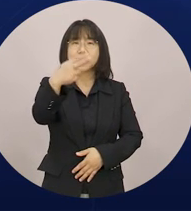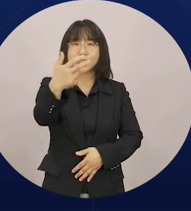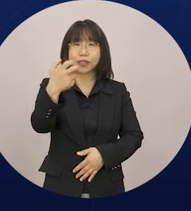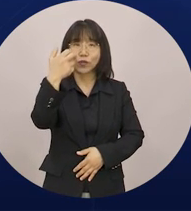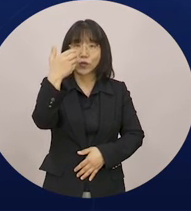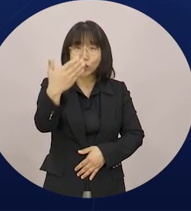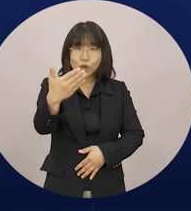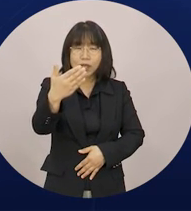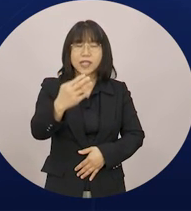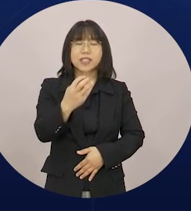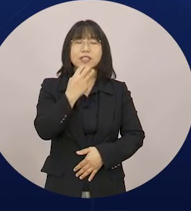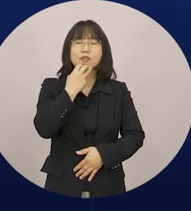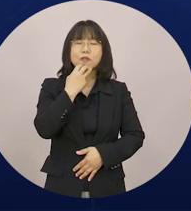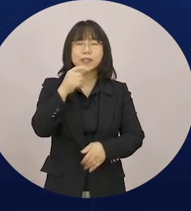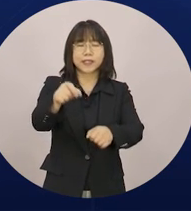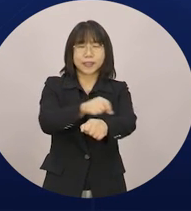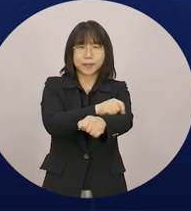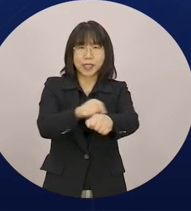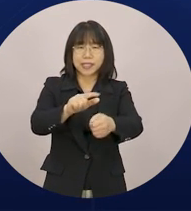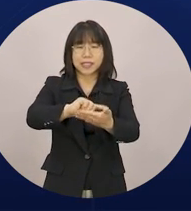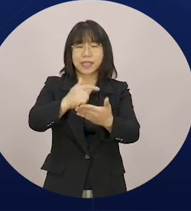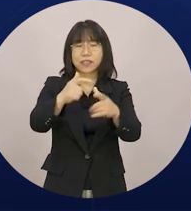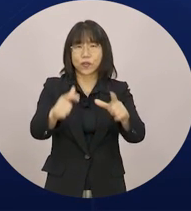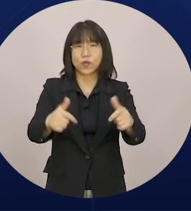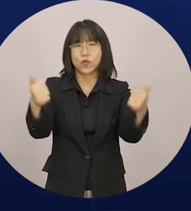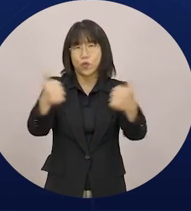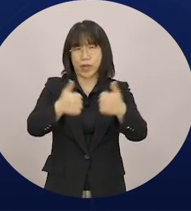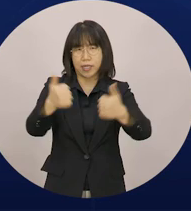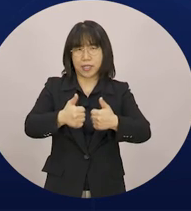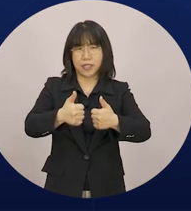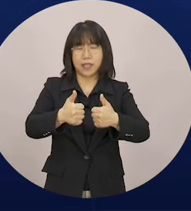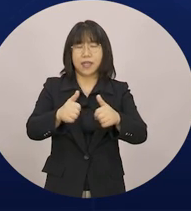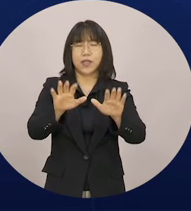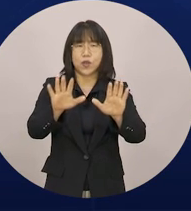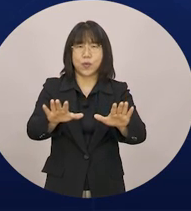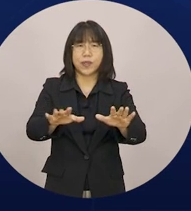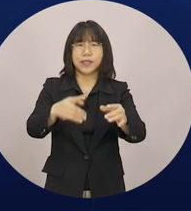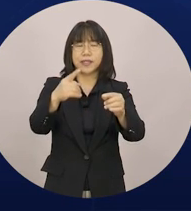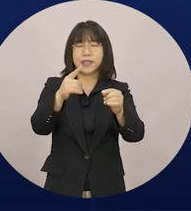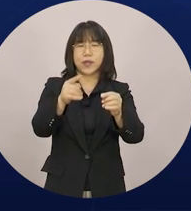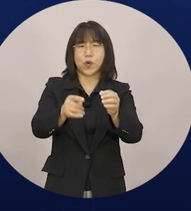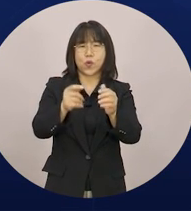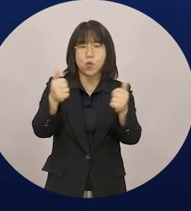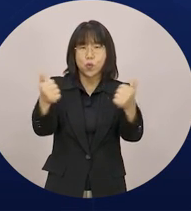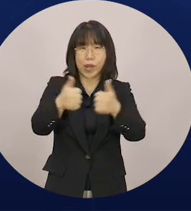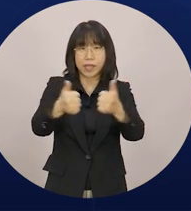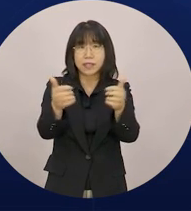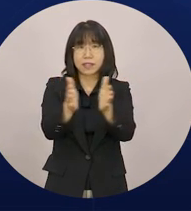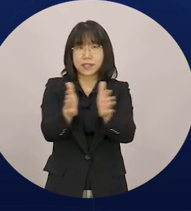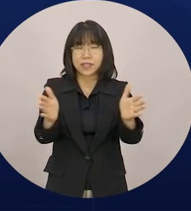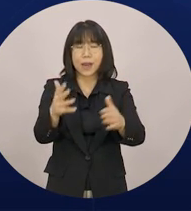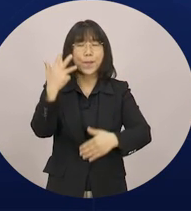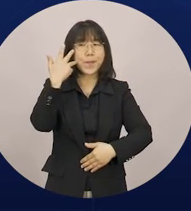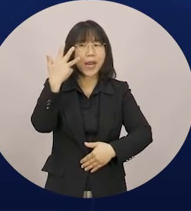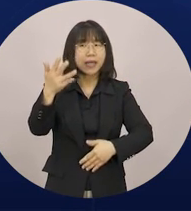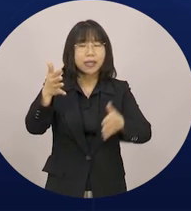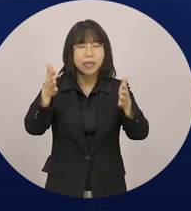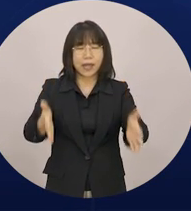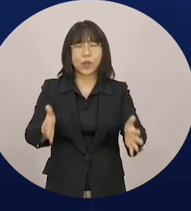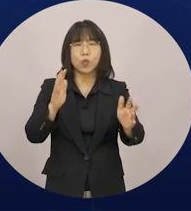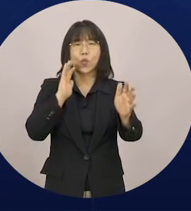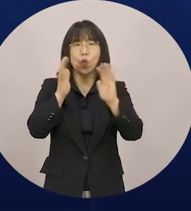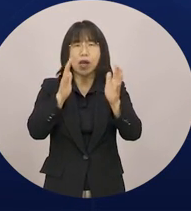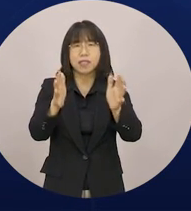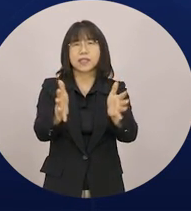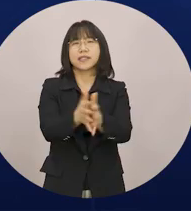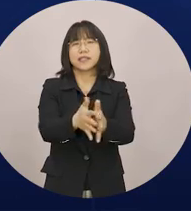제 279회 서울특별시 강서구 회 임시회가 지난 15일 제 1차 본회의를 시작으로 8일간의 회기를